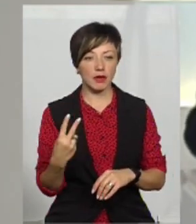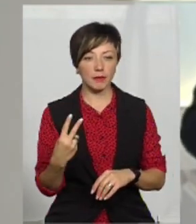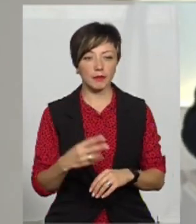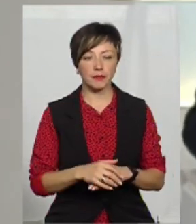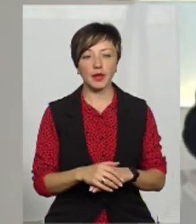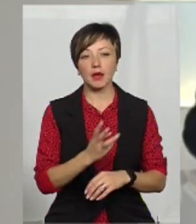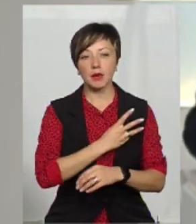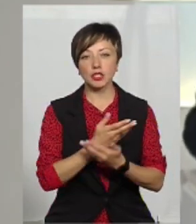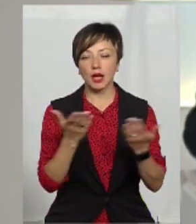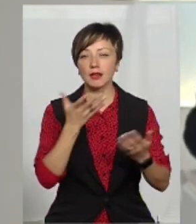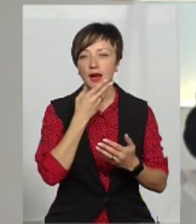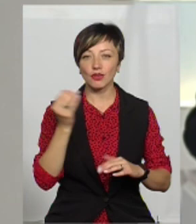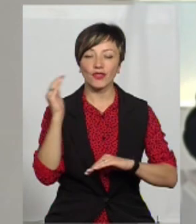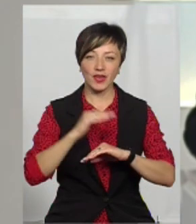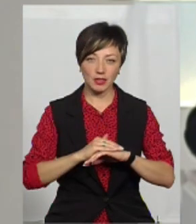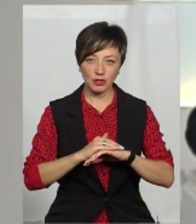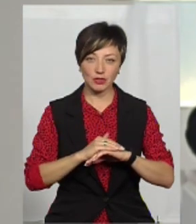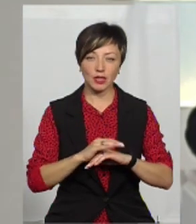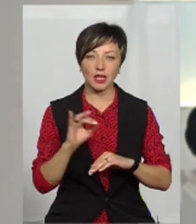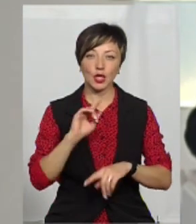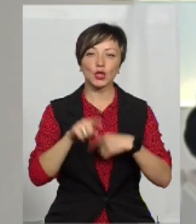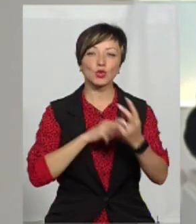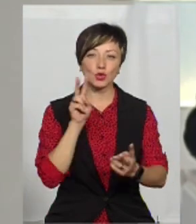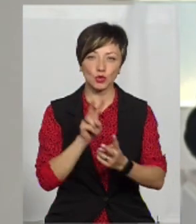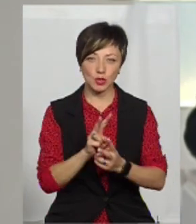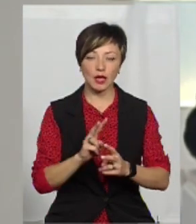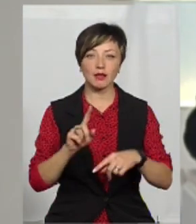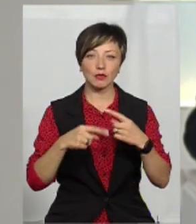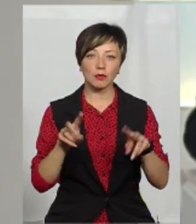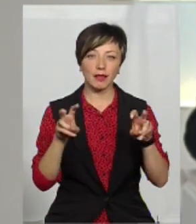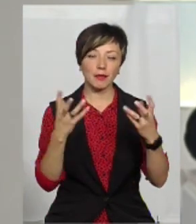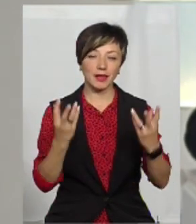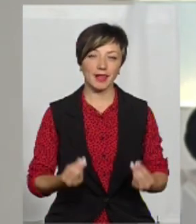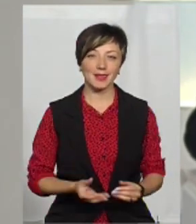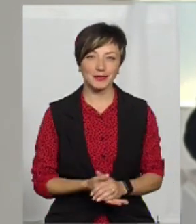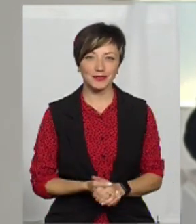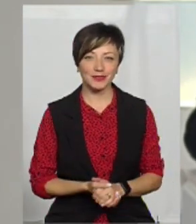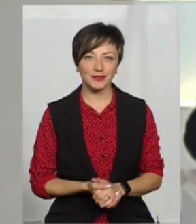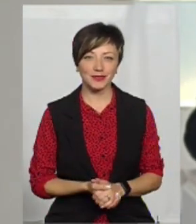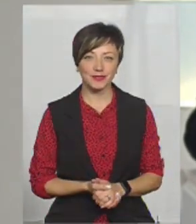20/2. Бажаю всім гарного вечора та до зустрічі у наступній темі дня.